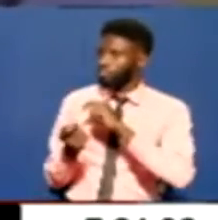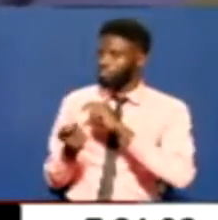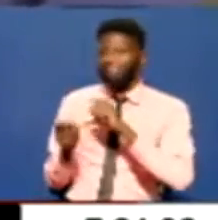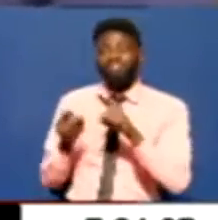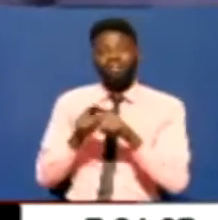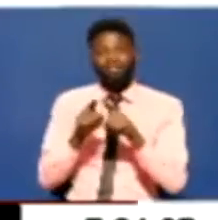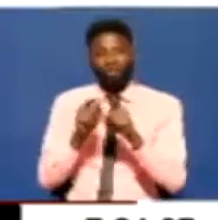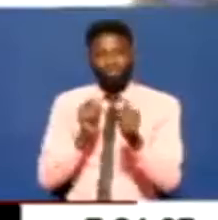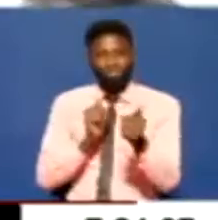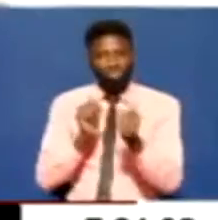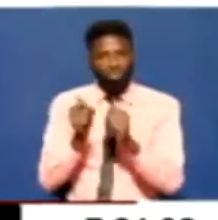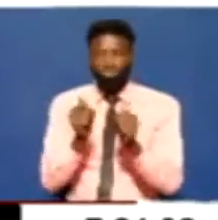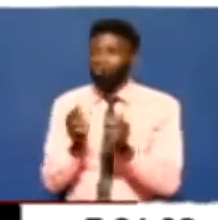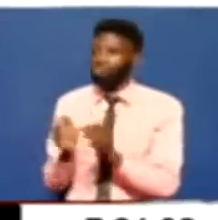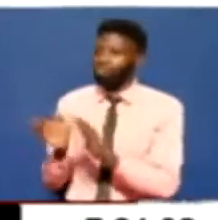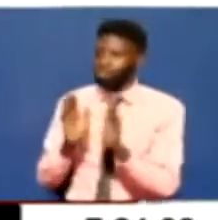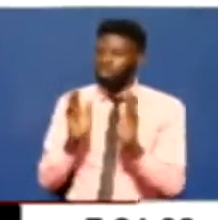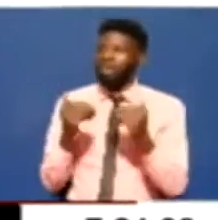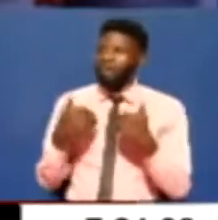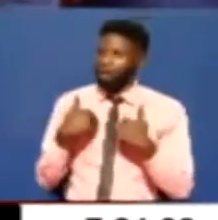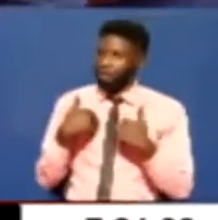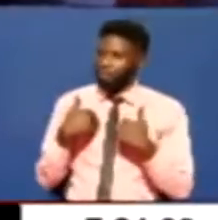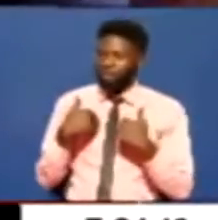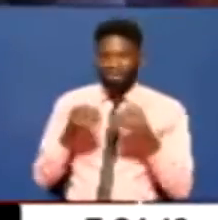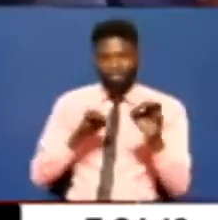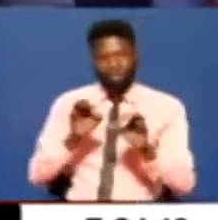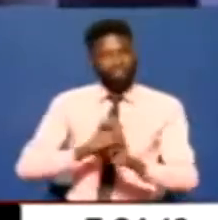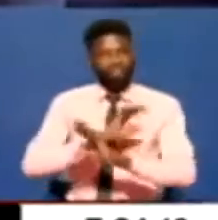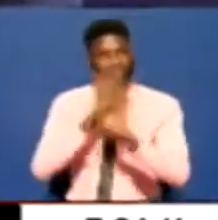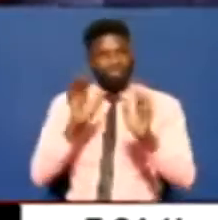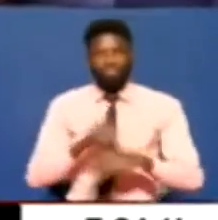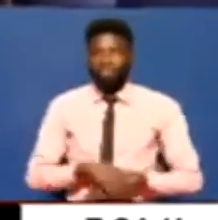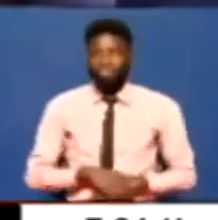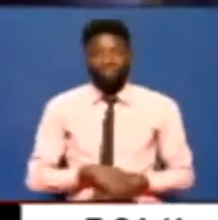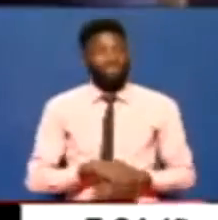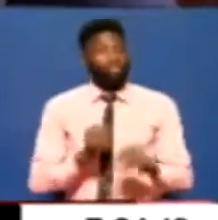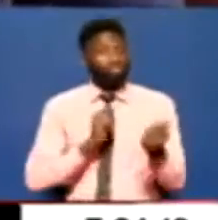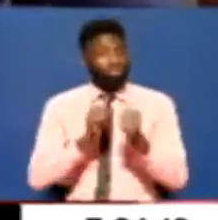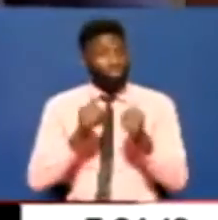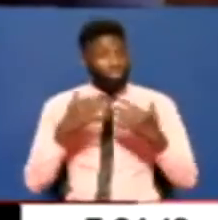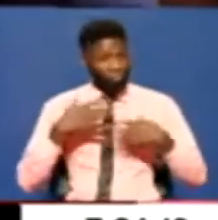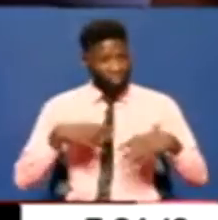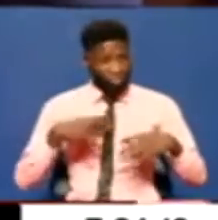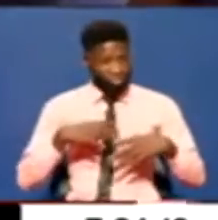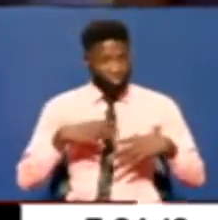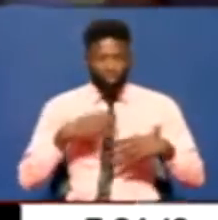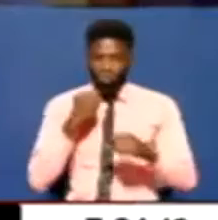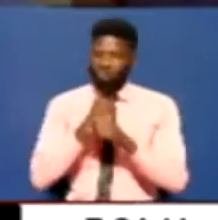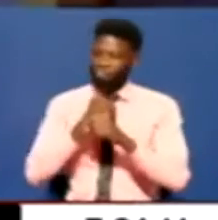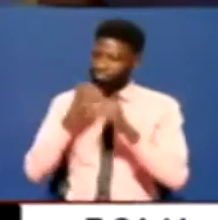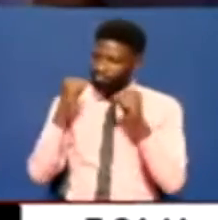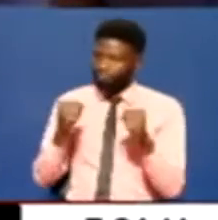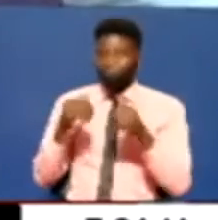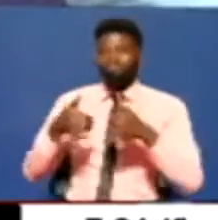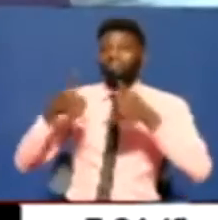been defined. Aliongeza kuwa kutuza wanamichezo walionyesha weledi wao ni mojawapo ya njia za kuwapa motisha